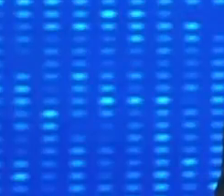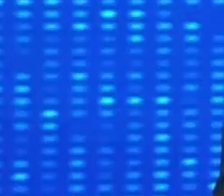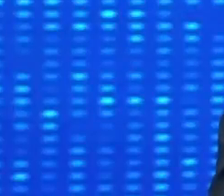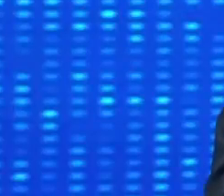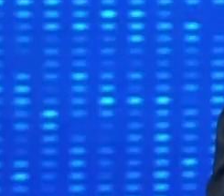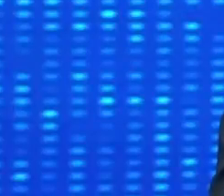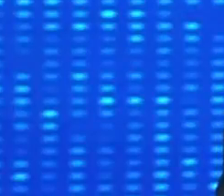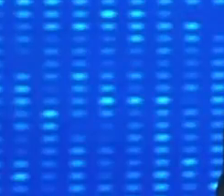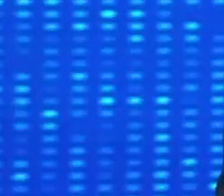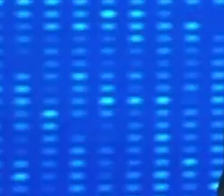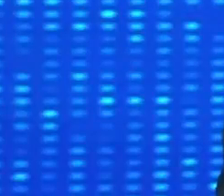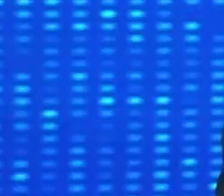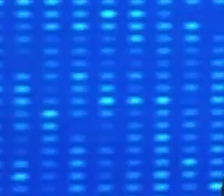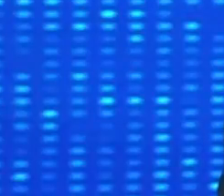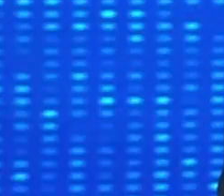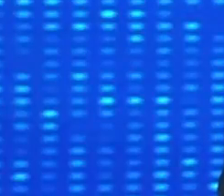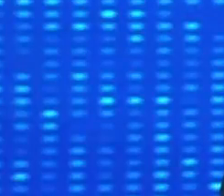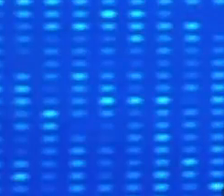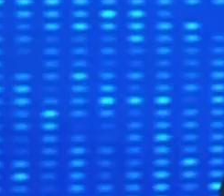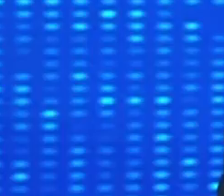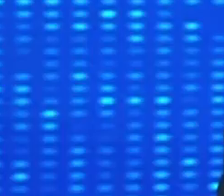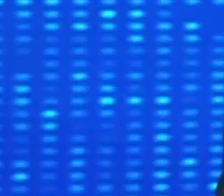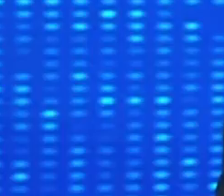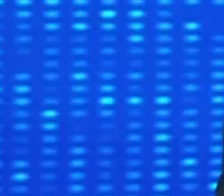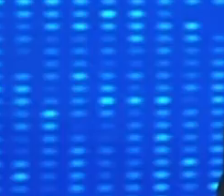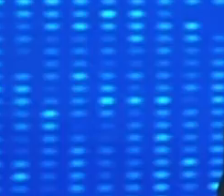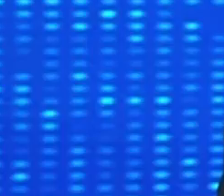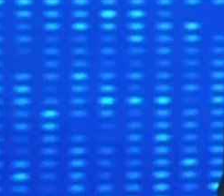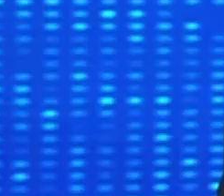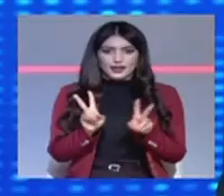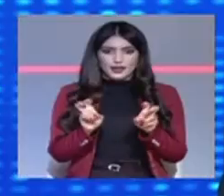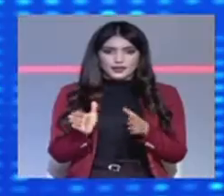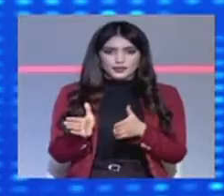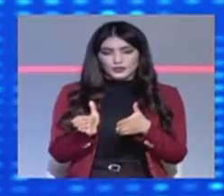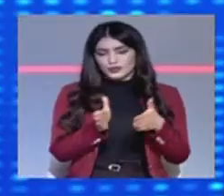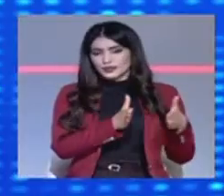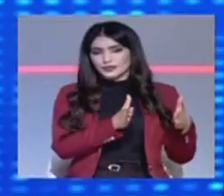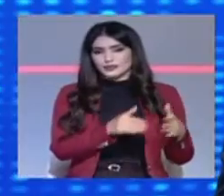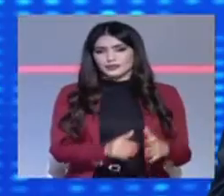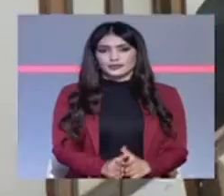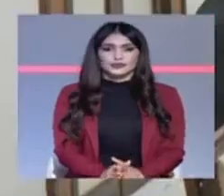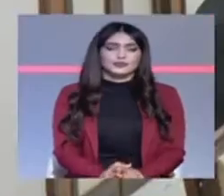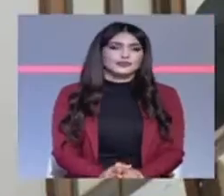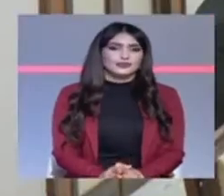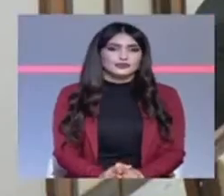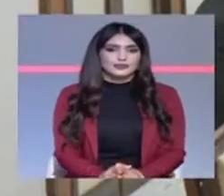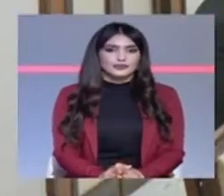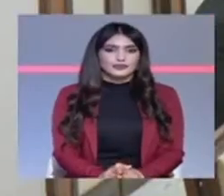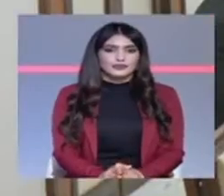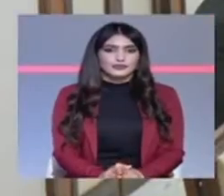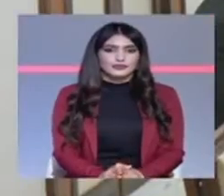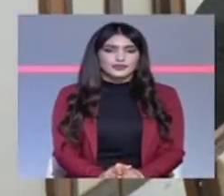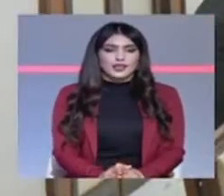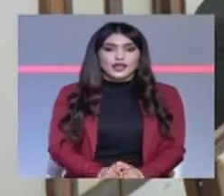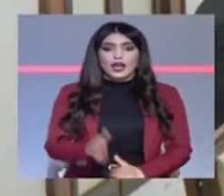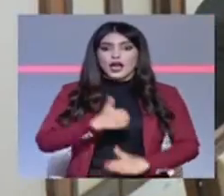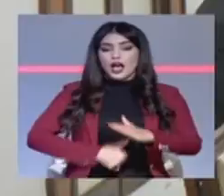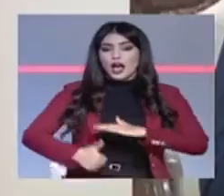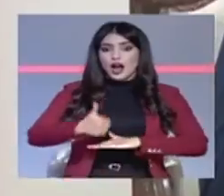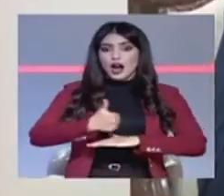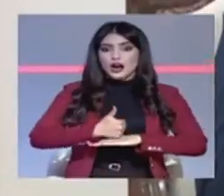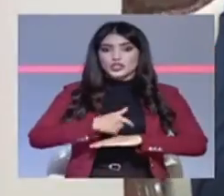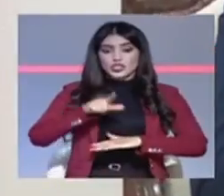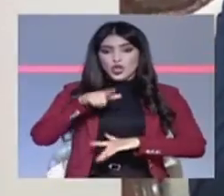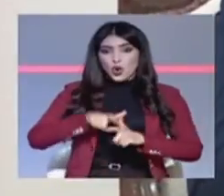نشره اخبار الثامنه من الوطنيه الاولى والبدايه في العناوين رئاسه الحكومه